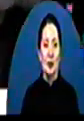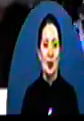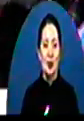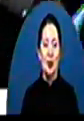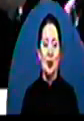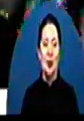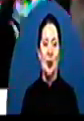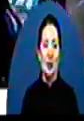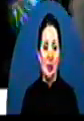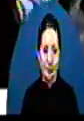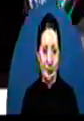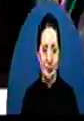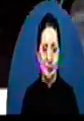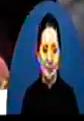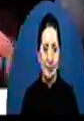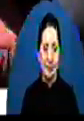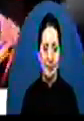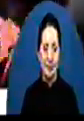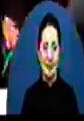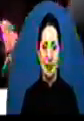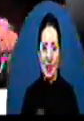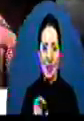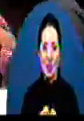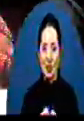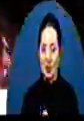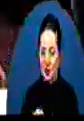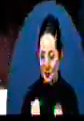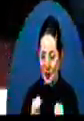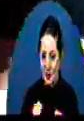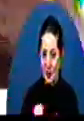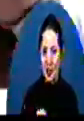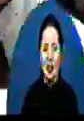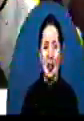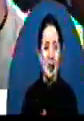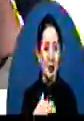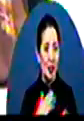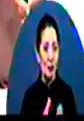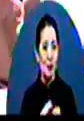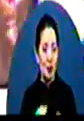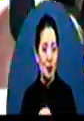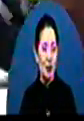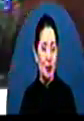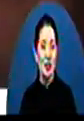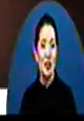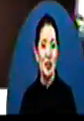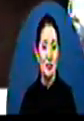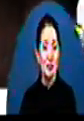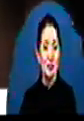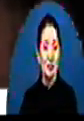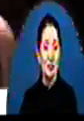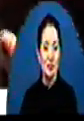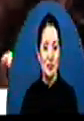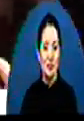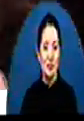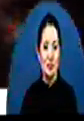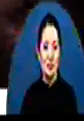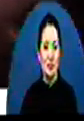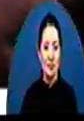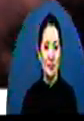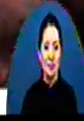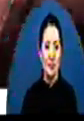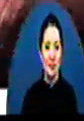Баярлалаа. Эцэг эх дүүгээ хамтдаа хамтдаа тэгнэ. Тэгэхгүй чадлаа явах.